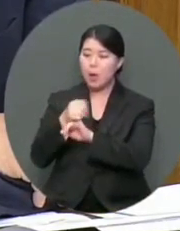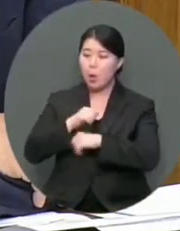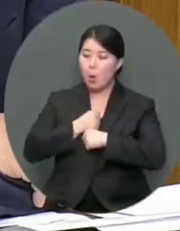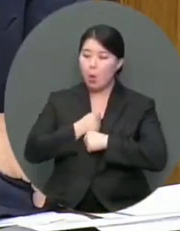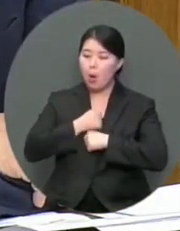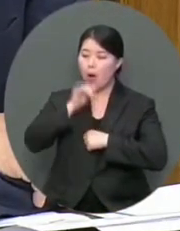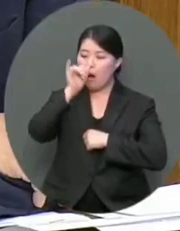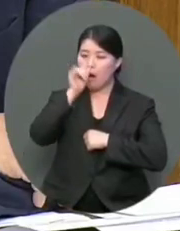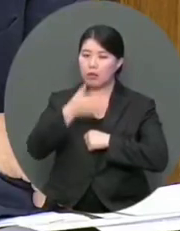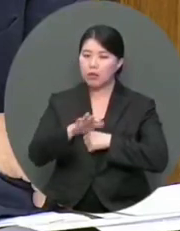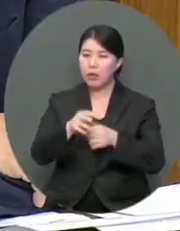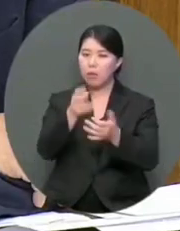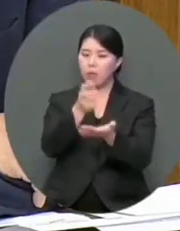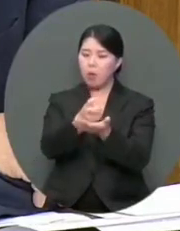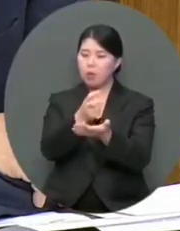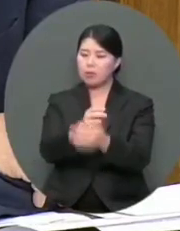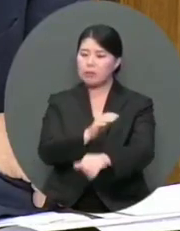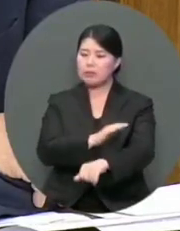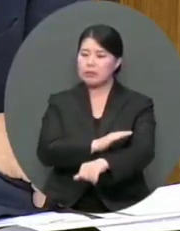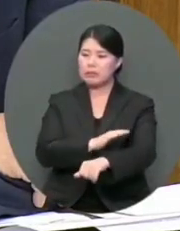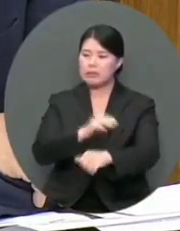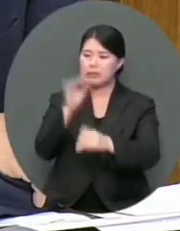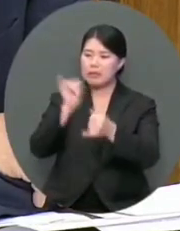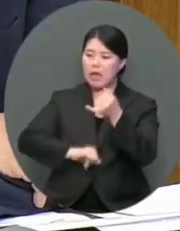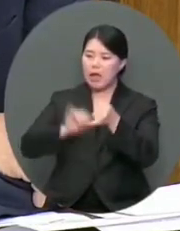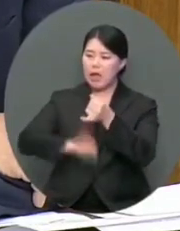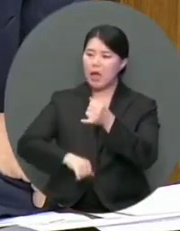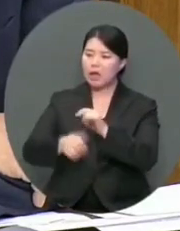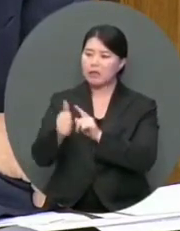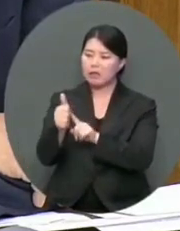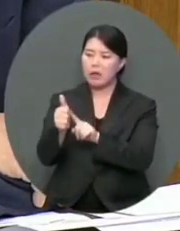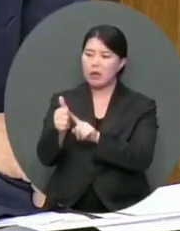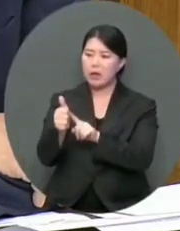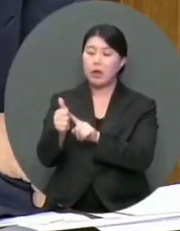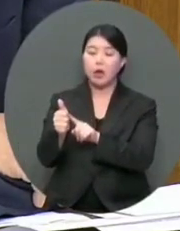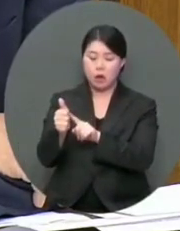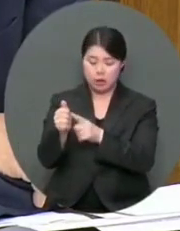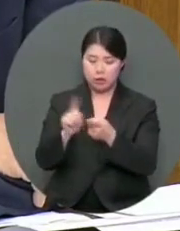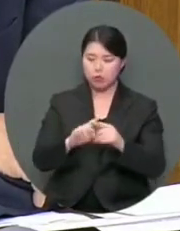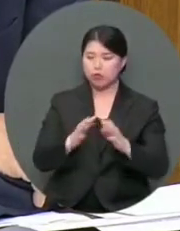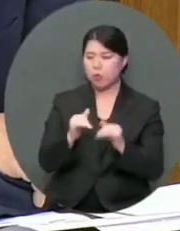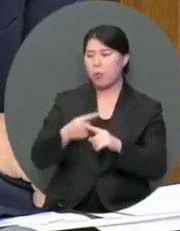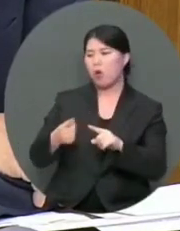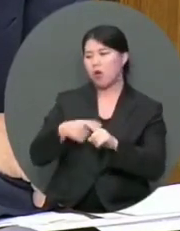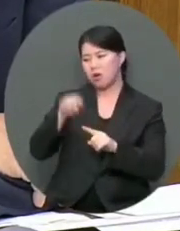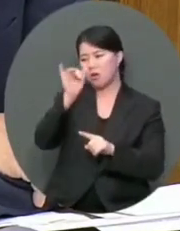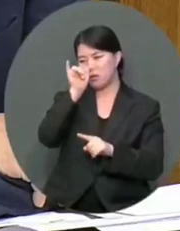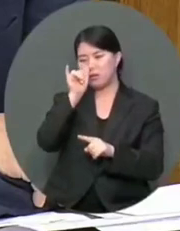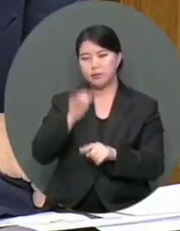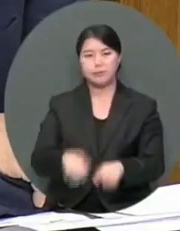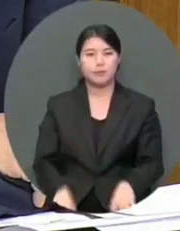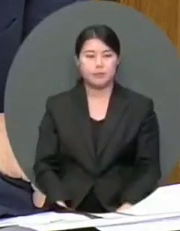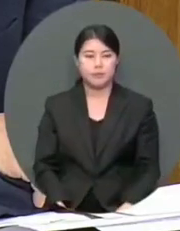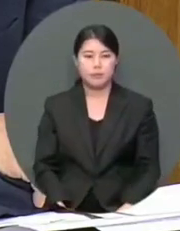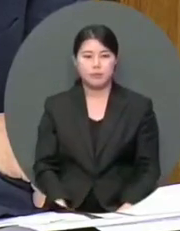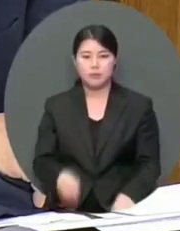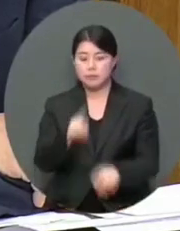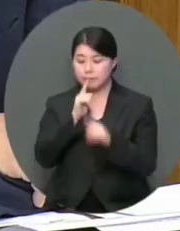지키는데 법은 잘 지키지 않은 후보자. 그런 평가가 있다는 걸 잘 살펴보시고요. 말씀드렸다시피